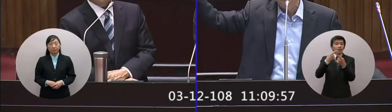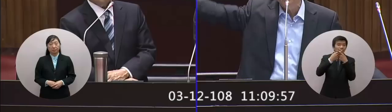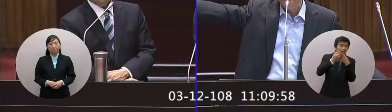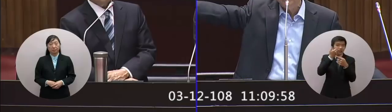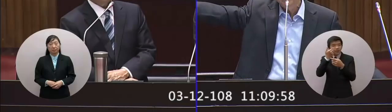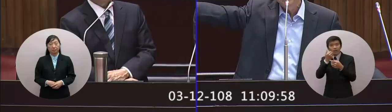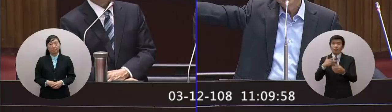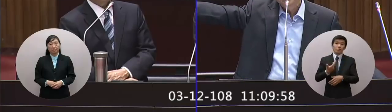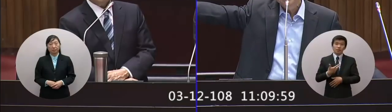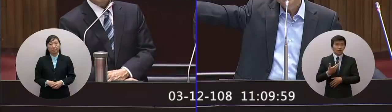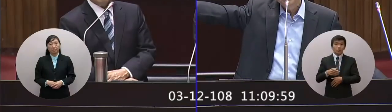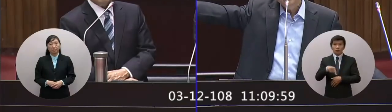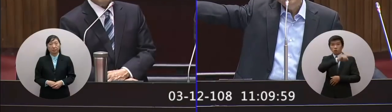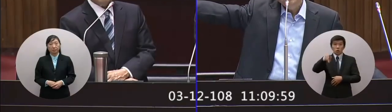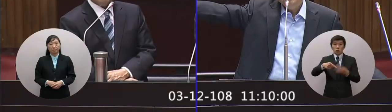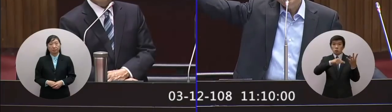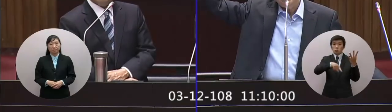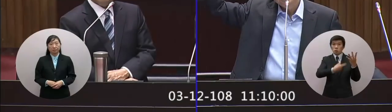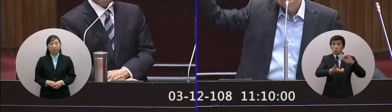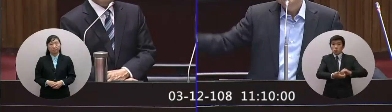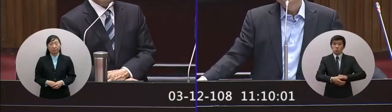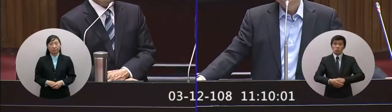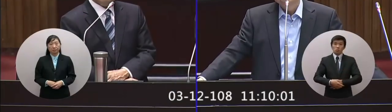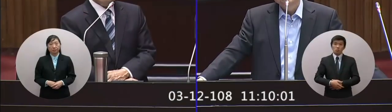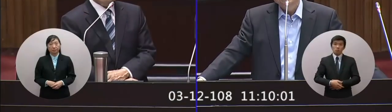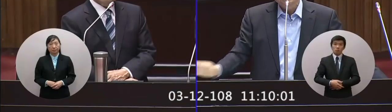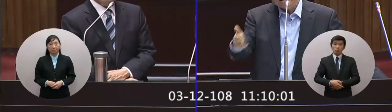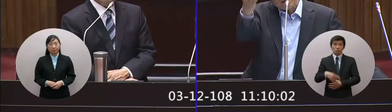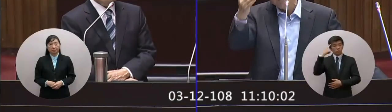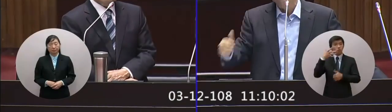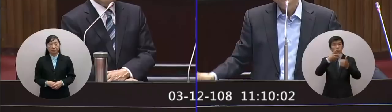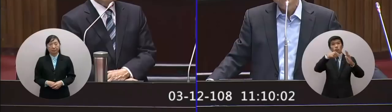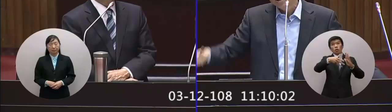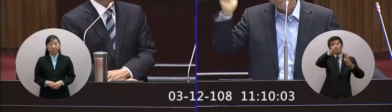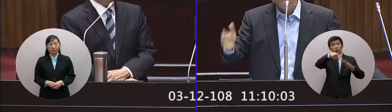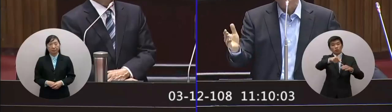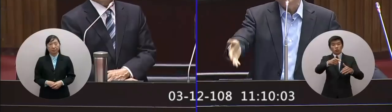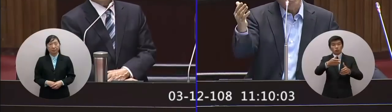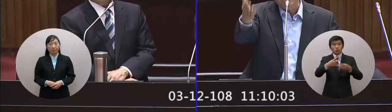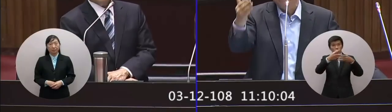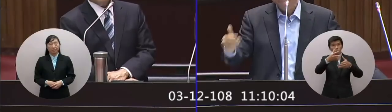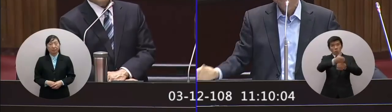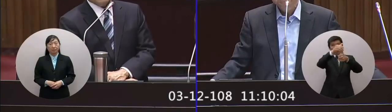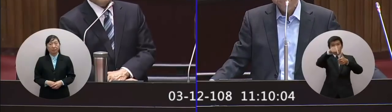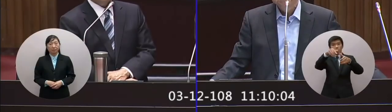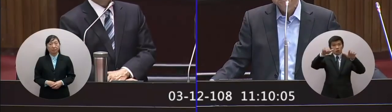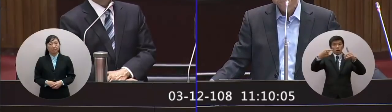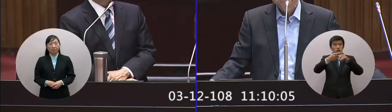人在做决定。院长，你是召集人，我只有用总质询来